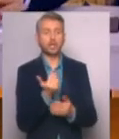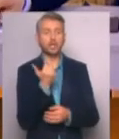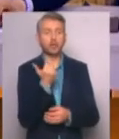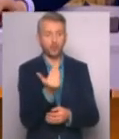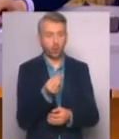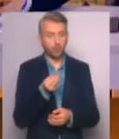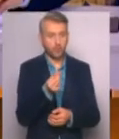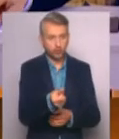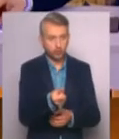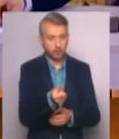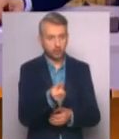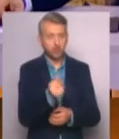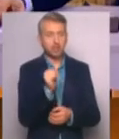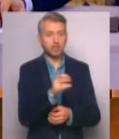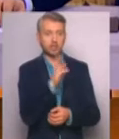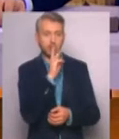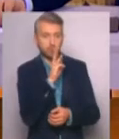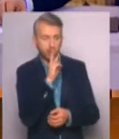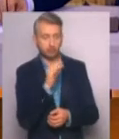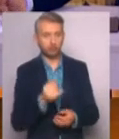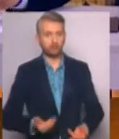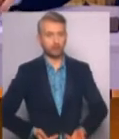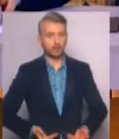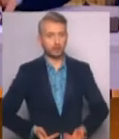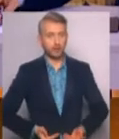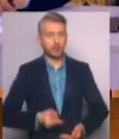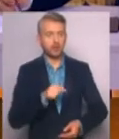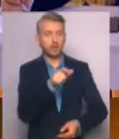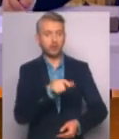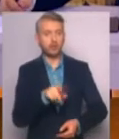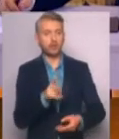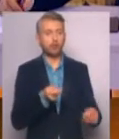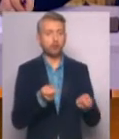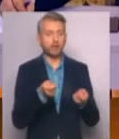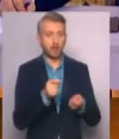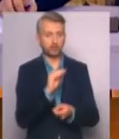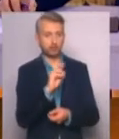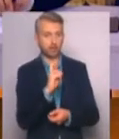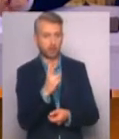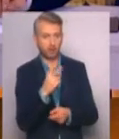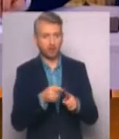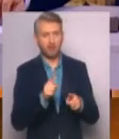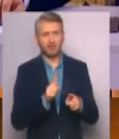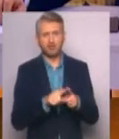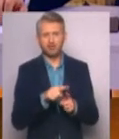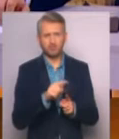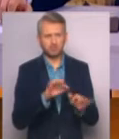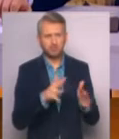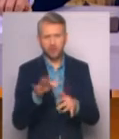безпосередньо оплачуєте, і зарплату, і життя тих людей, які управляють цим ЖБК. Це не поодинокий випадок, на